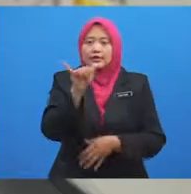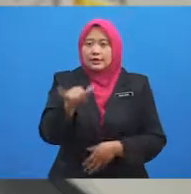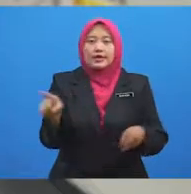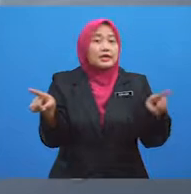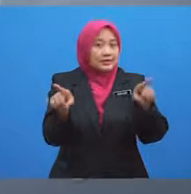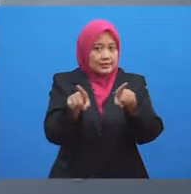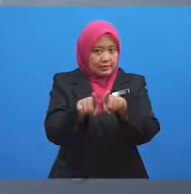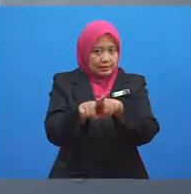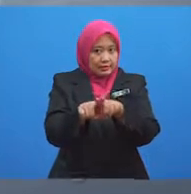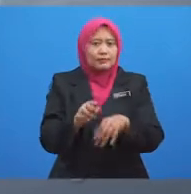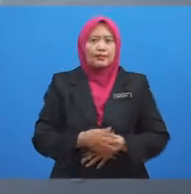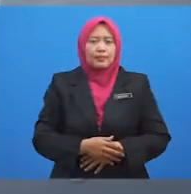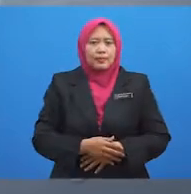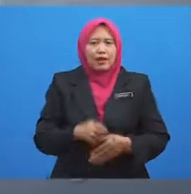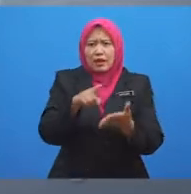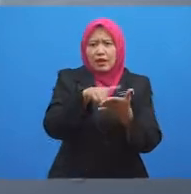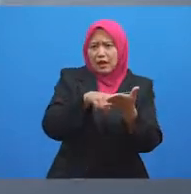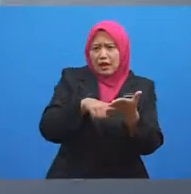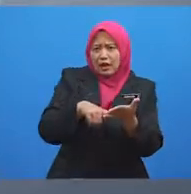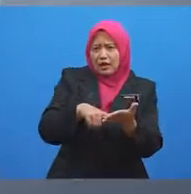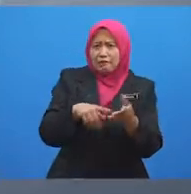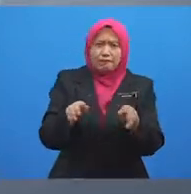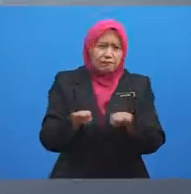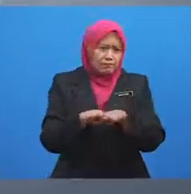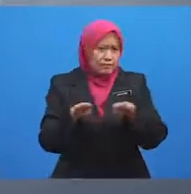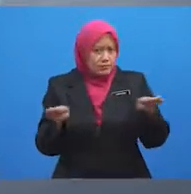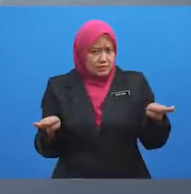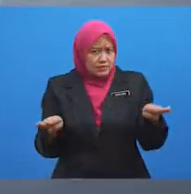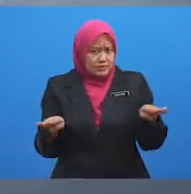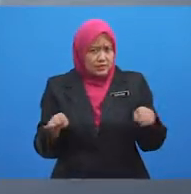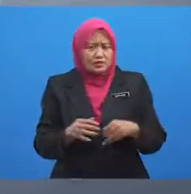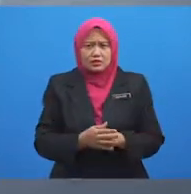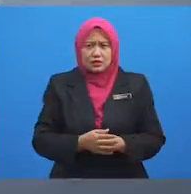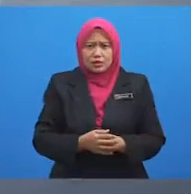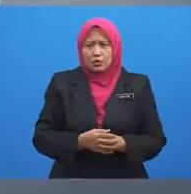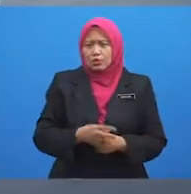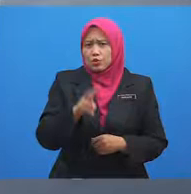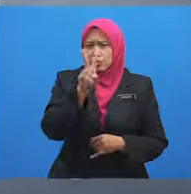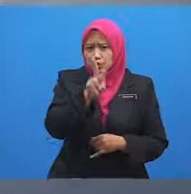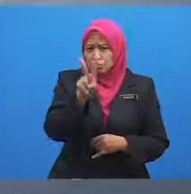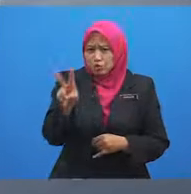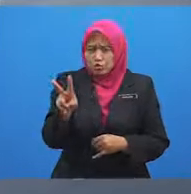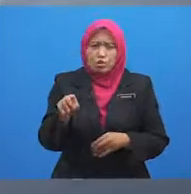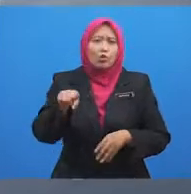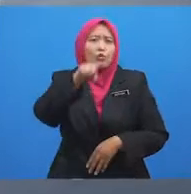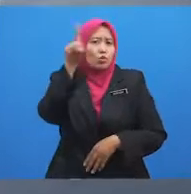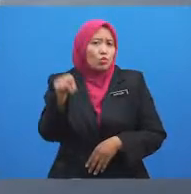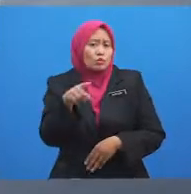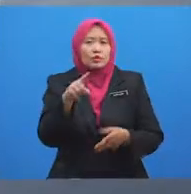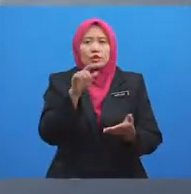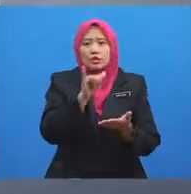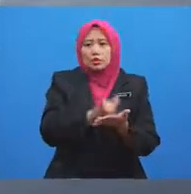Sekarang, apakah perbezaan yang dapat murid-murid perhatikan pada kedua-dua bola ini?